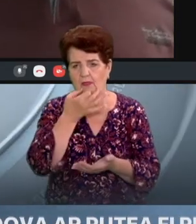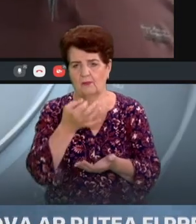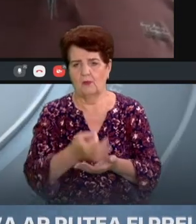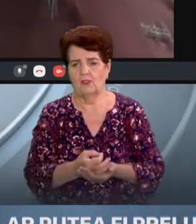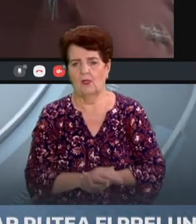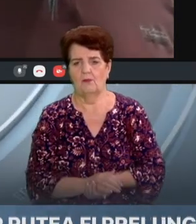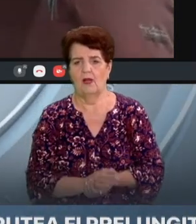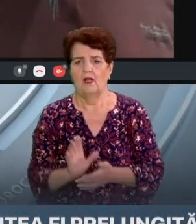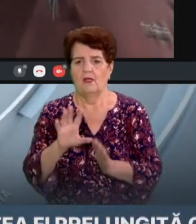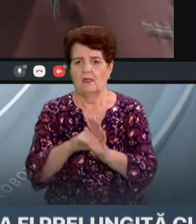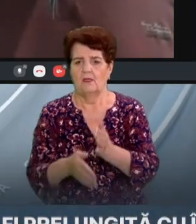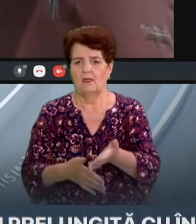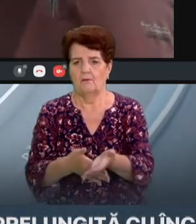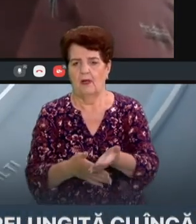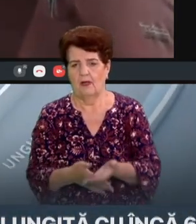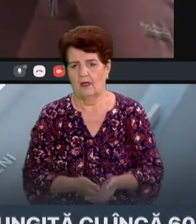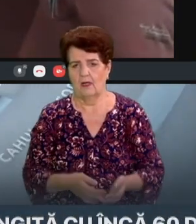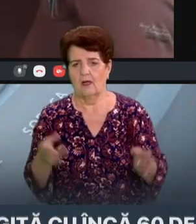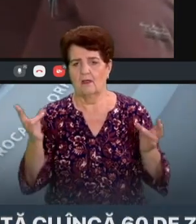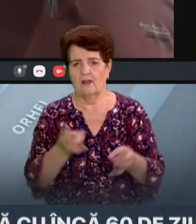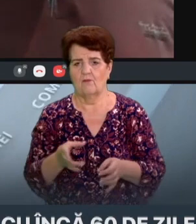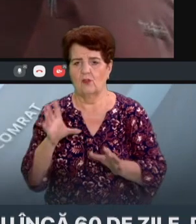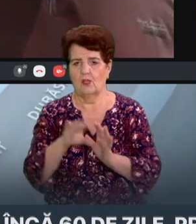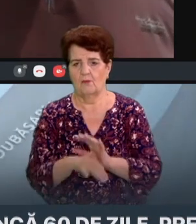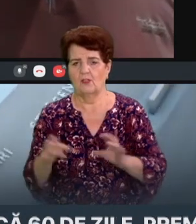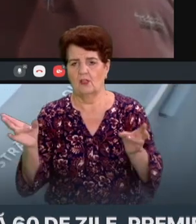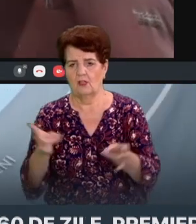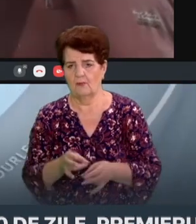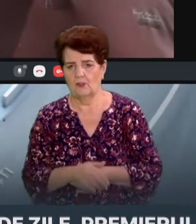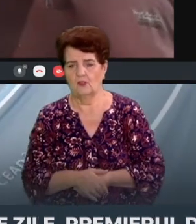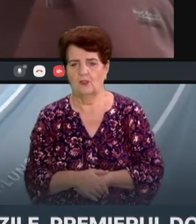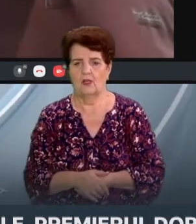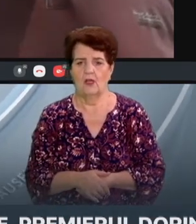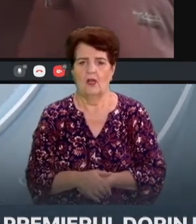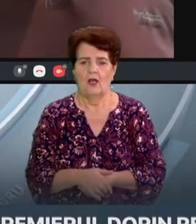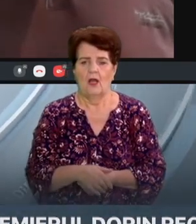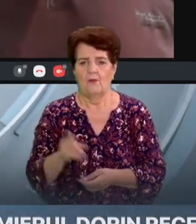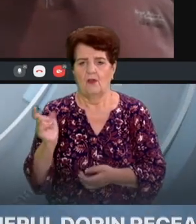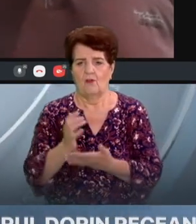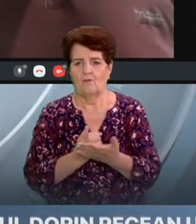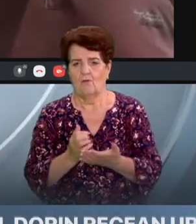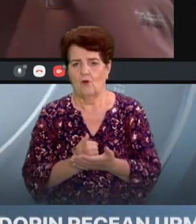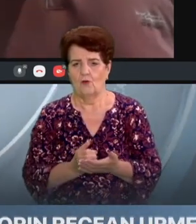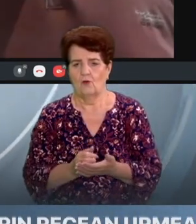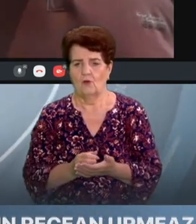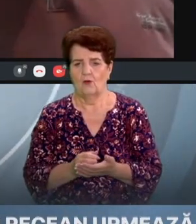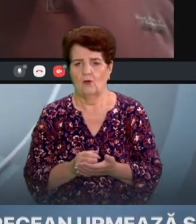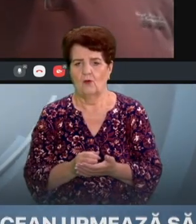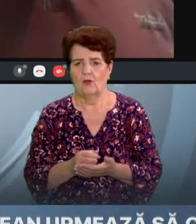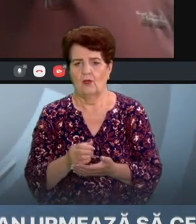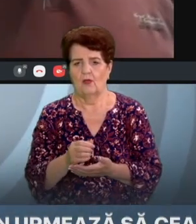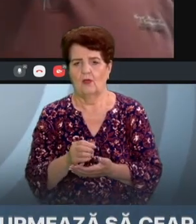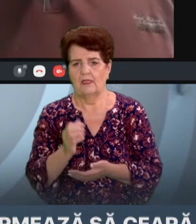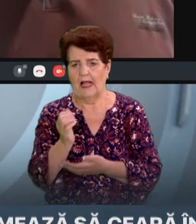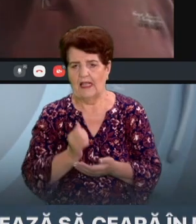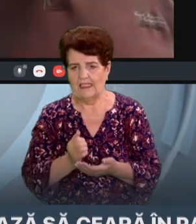și se implică. Cred că este nevoie de o implicare nemijlocită și a Guvernului Central prin fondul de rezervă. Am alocat suma de 1 milion, tot fondul de rezervă a